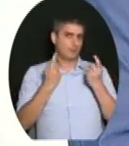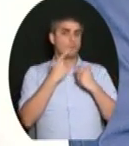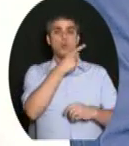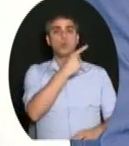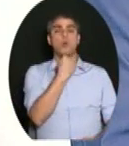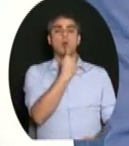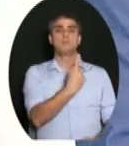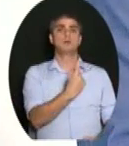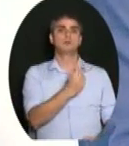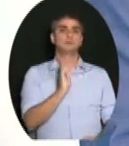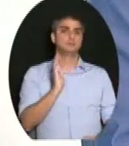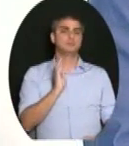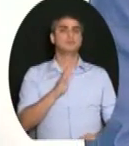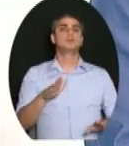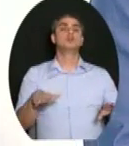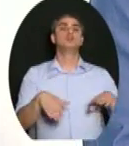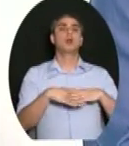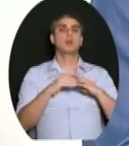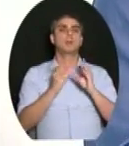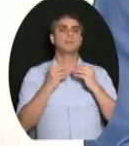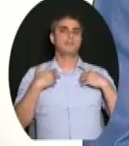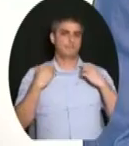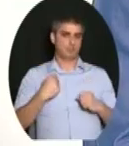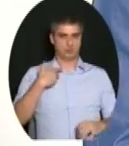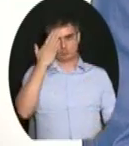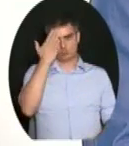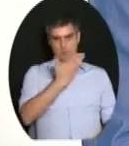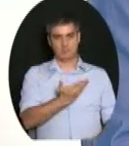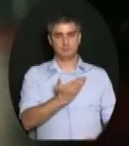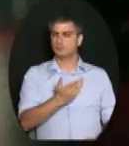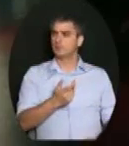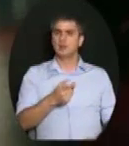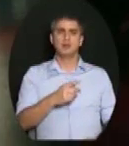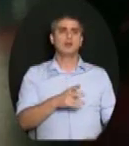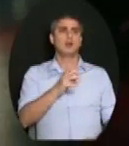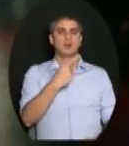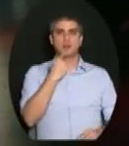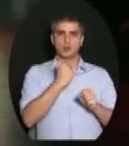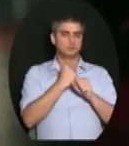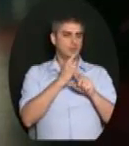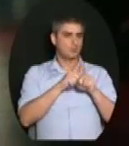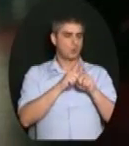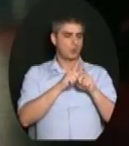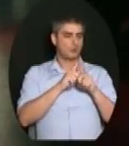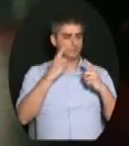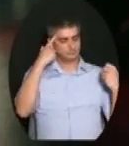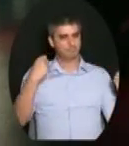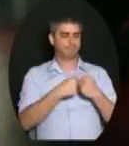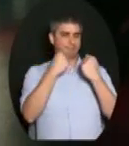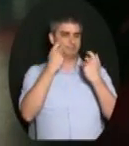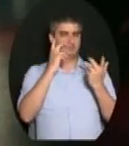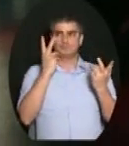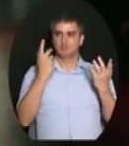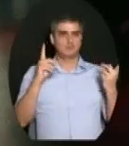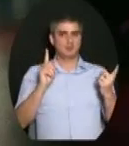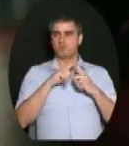הוא אומר שלום עם ביטחון, אנחנו מכירים את זה מאפשר. אתה תותן פה דיסוננס פנימי עמוק, ואני שואלת